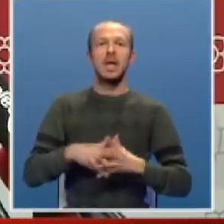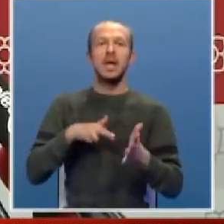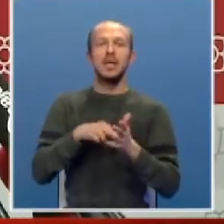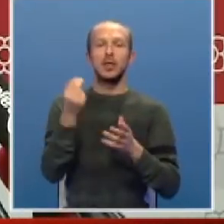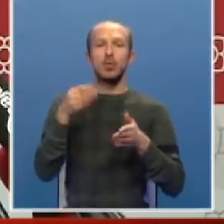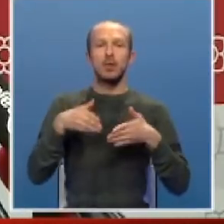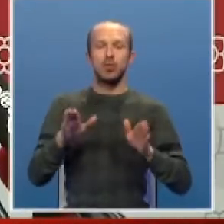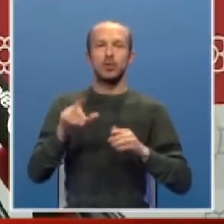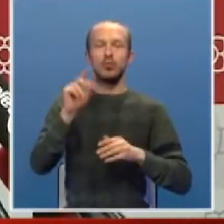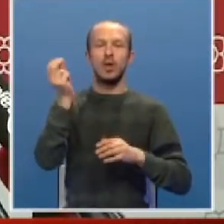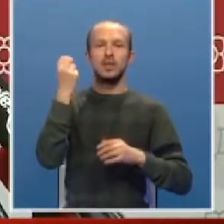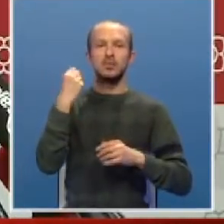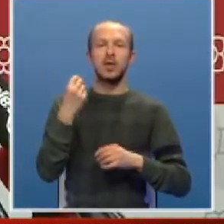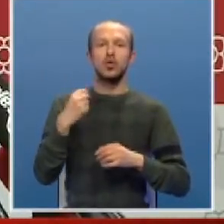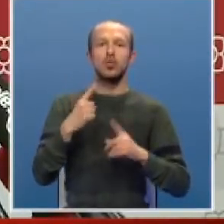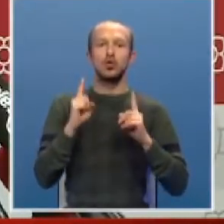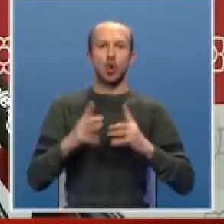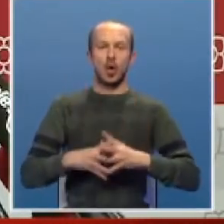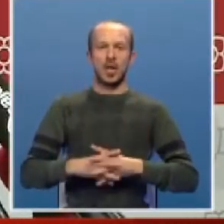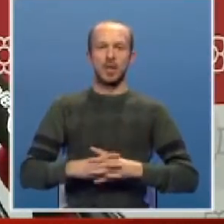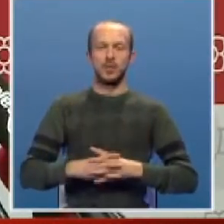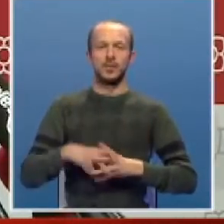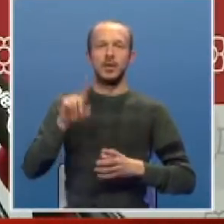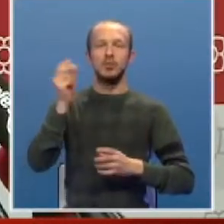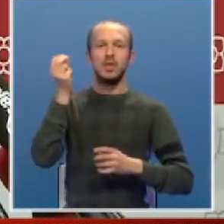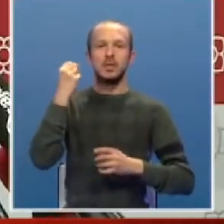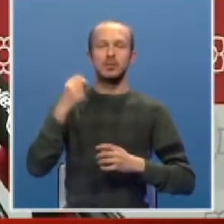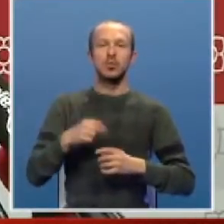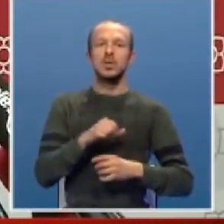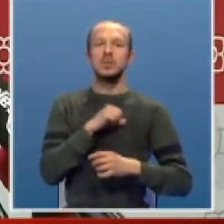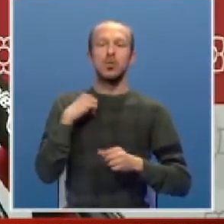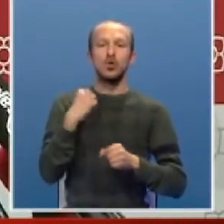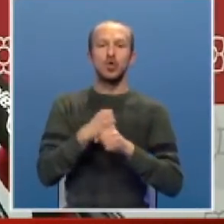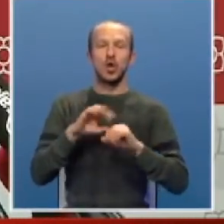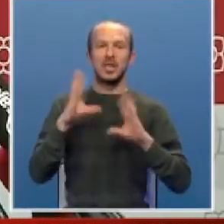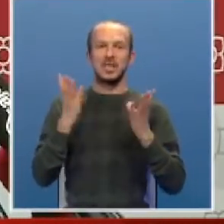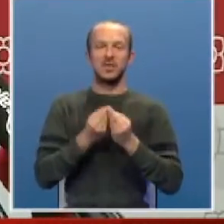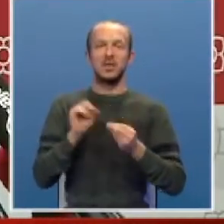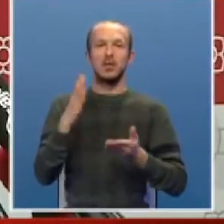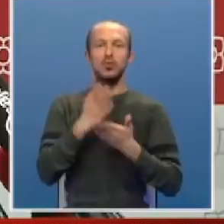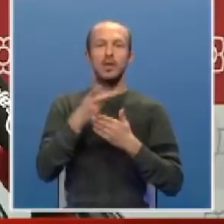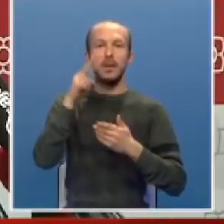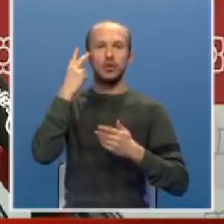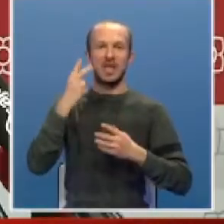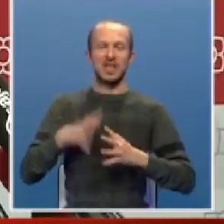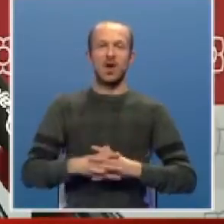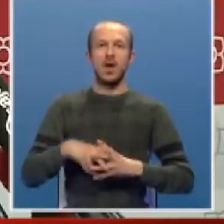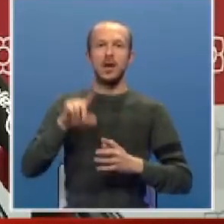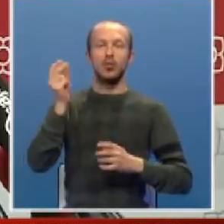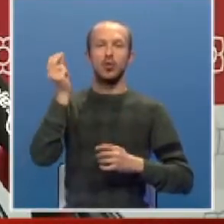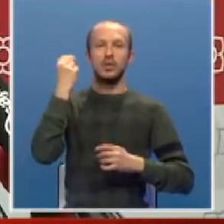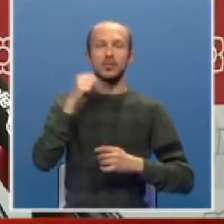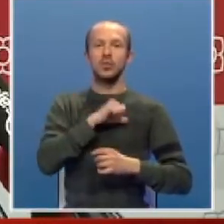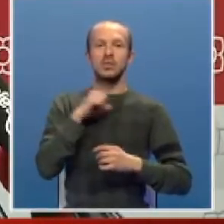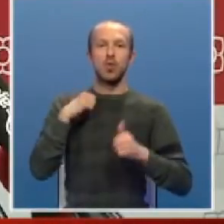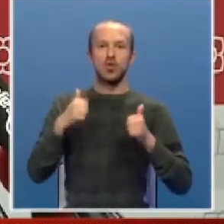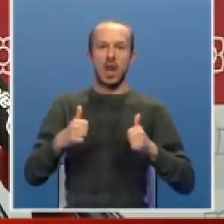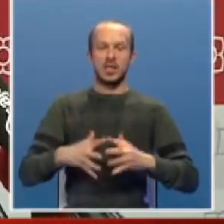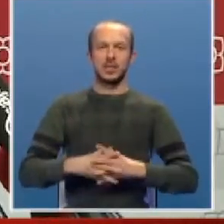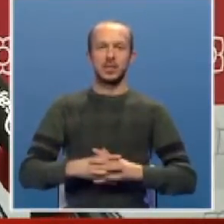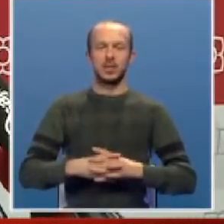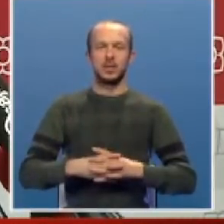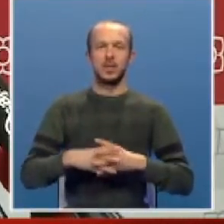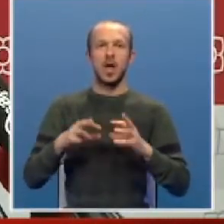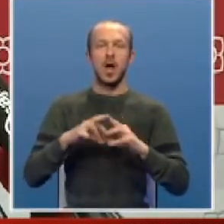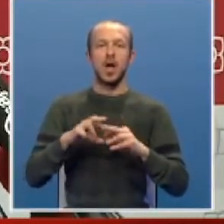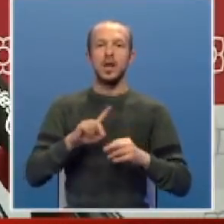dobrim putem, Republika Srpska dobro stoji. Republika Srpskoj smo činili sve da bude prepoznatljiva. Republika Srpskoj smo danas, a